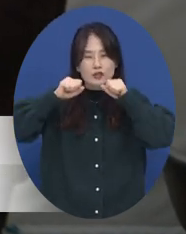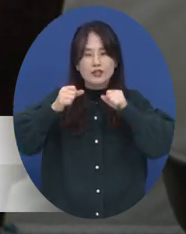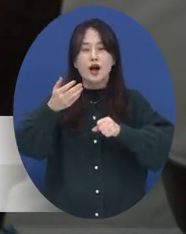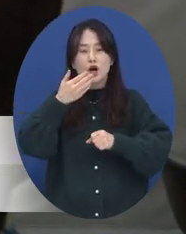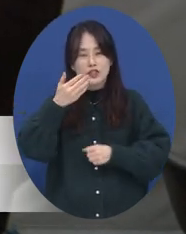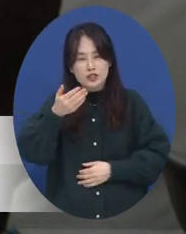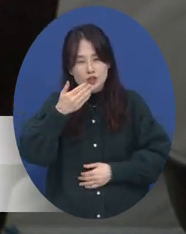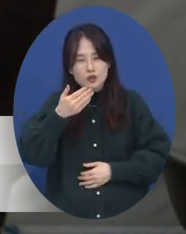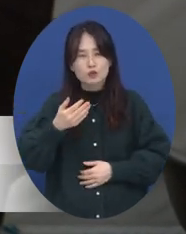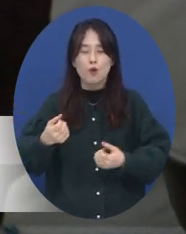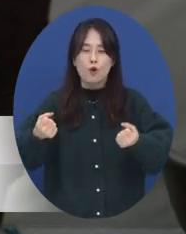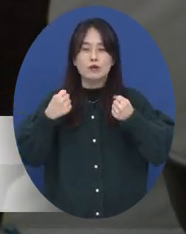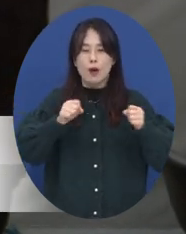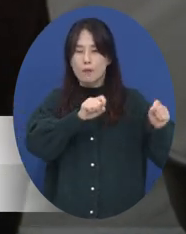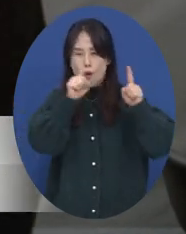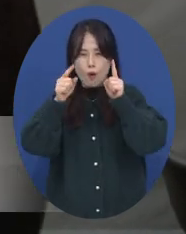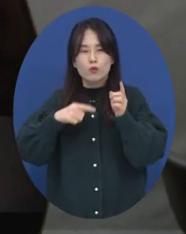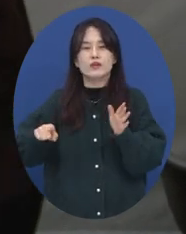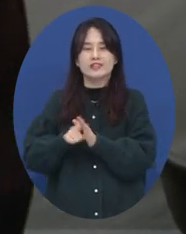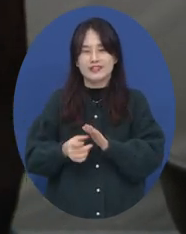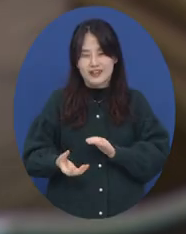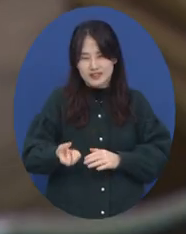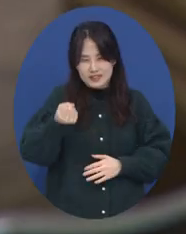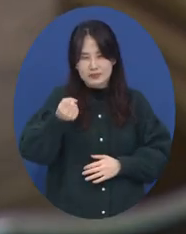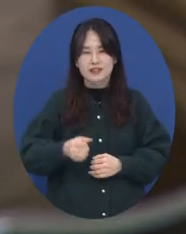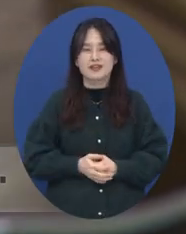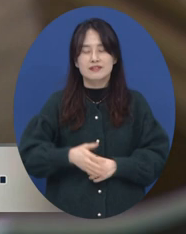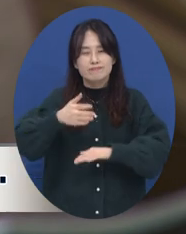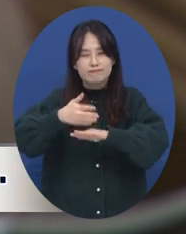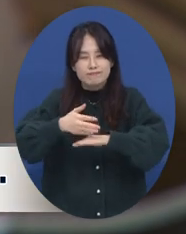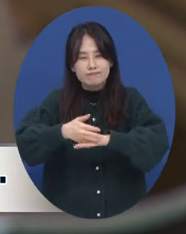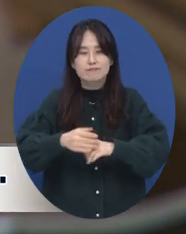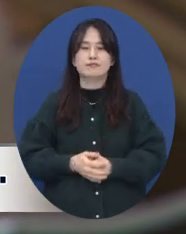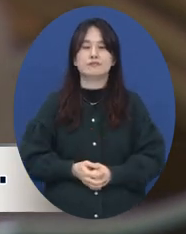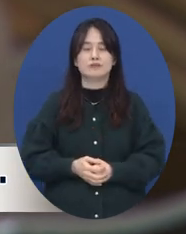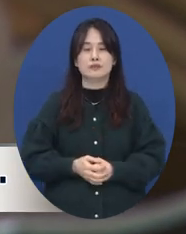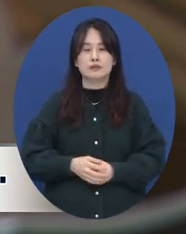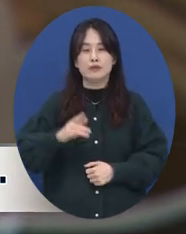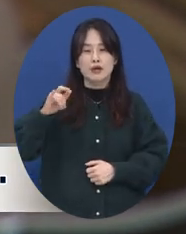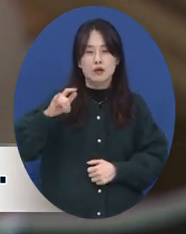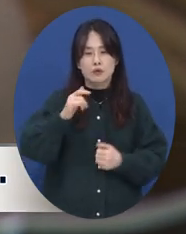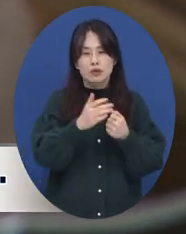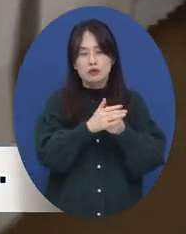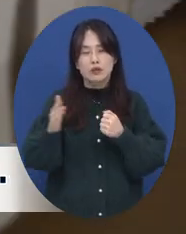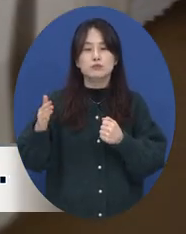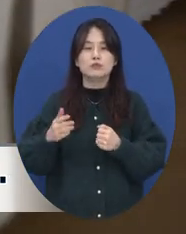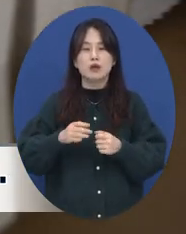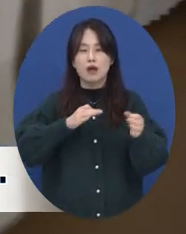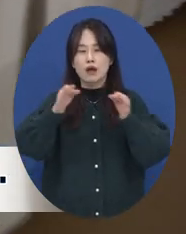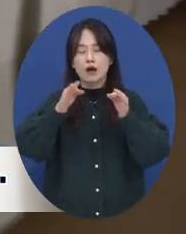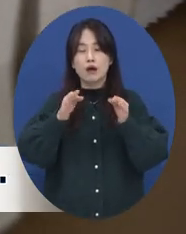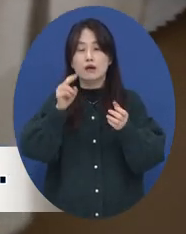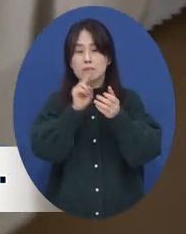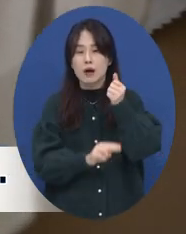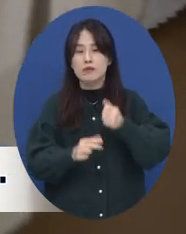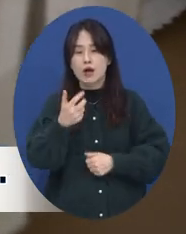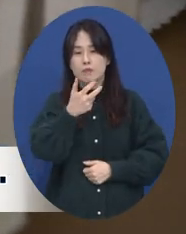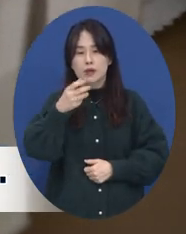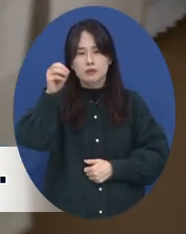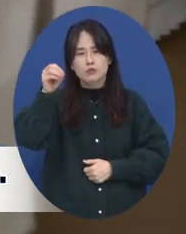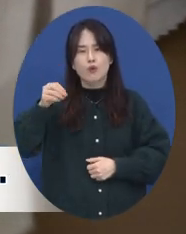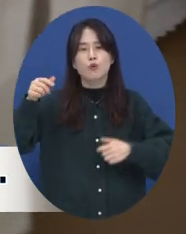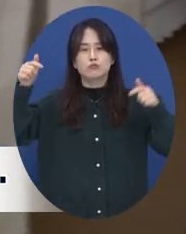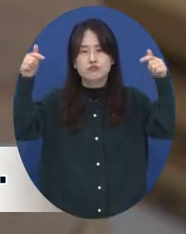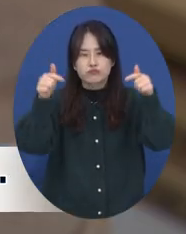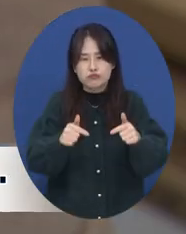네. 체력 보충하시라고 갖고 왔습니다. 감사합니다. 가게는 코로나19로 직격탄을 맞아 매출이 80% 가까이